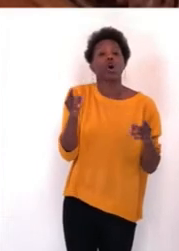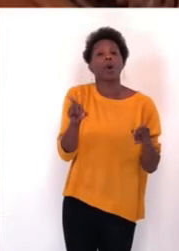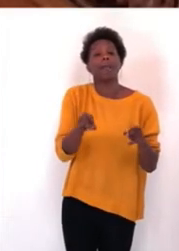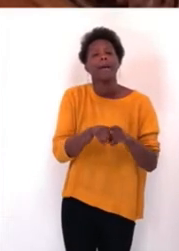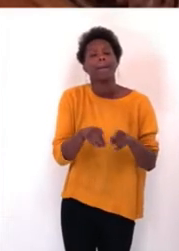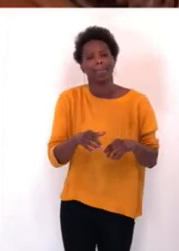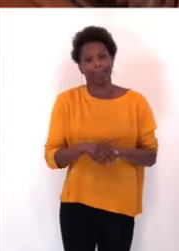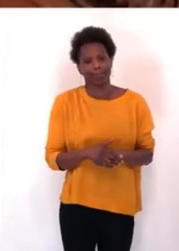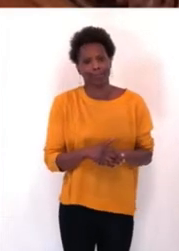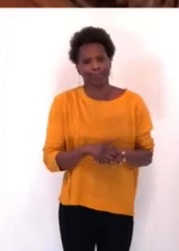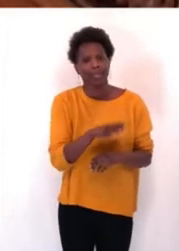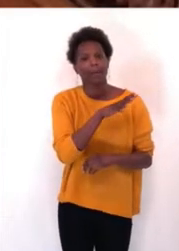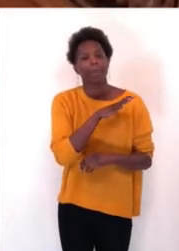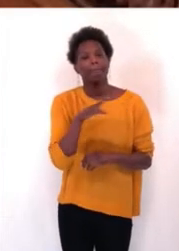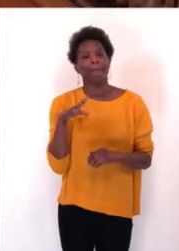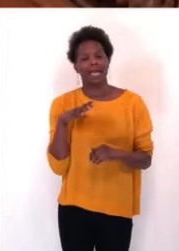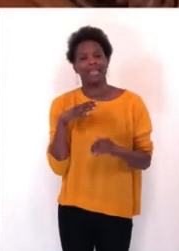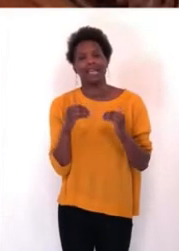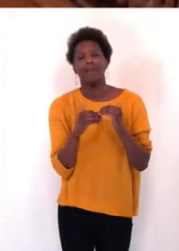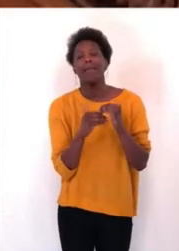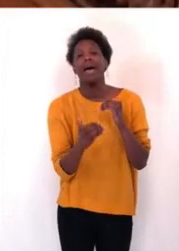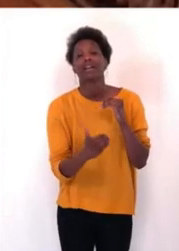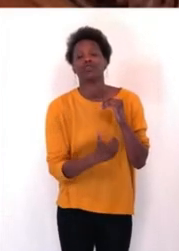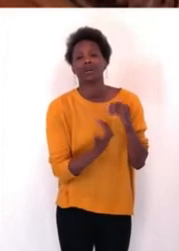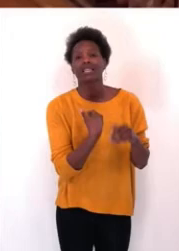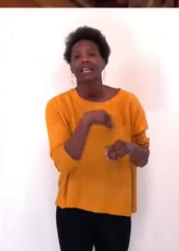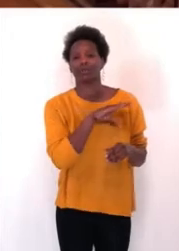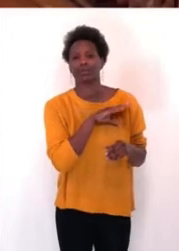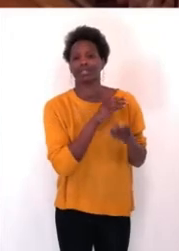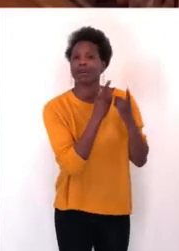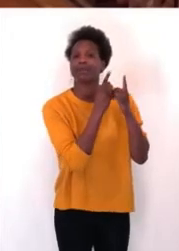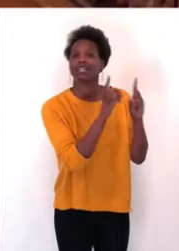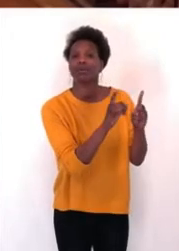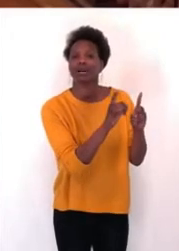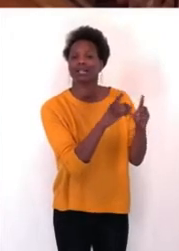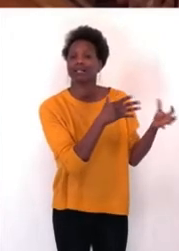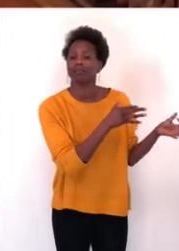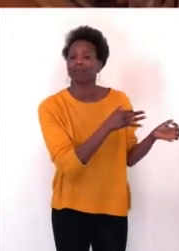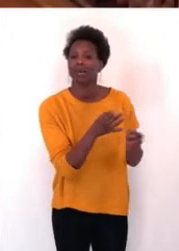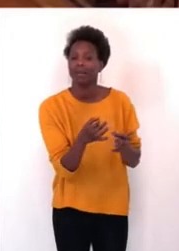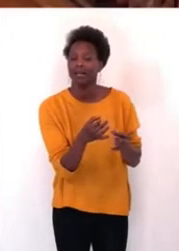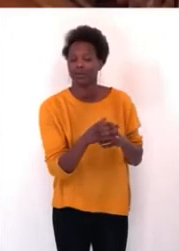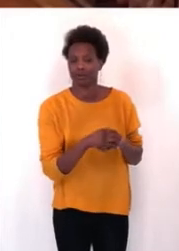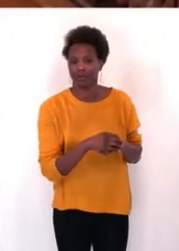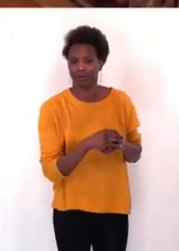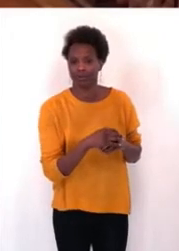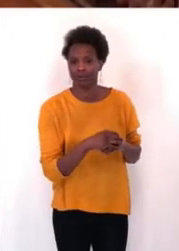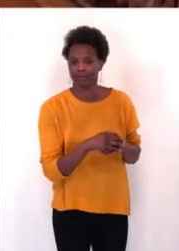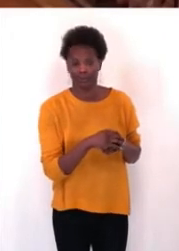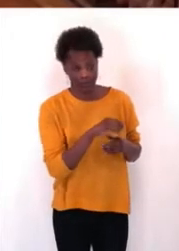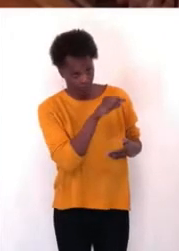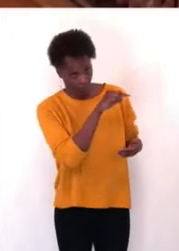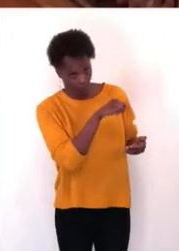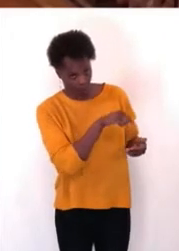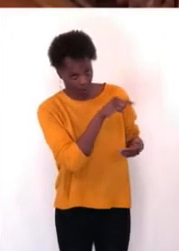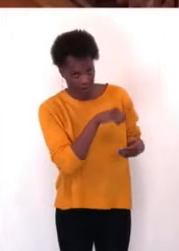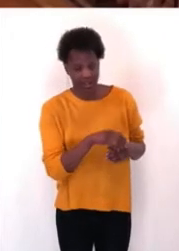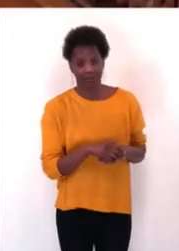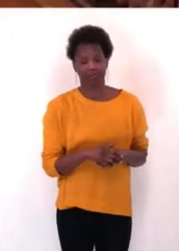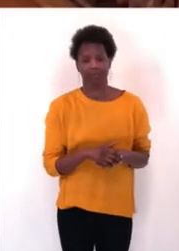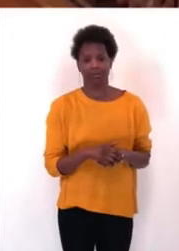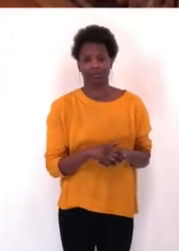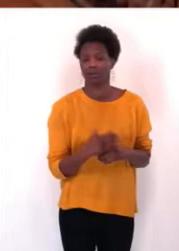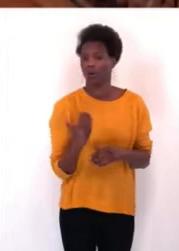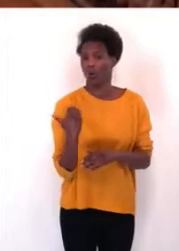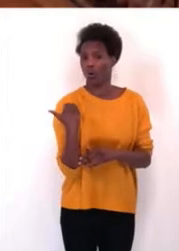démocratie permanente, qui tout à l'heure en ouverture signalait que ce que nous venons d'avoir à l'instant,